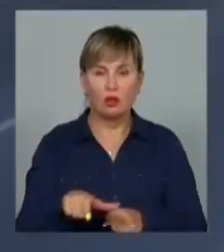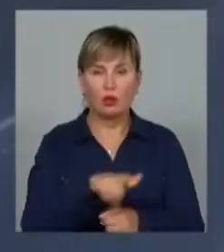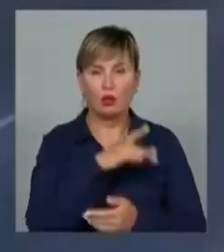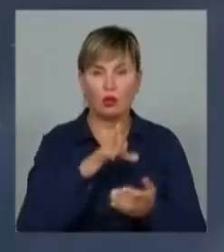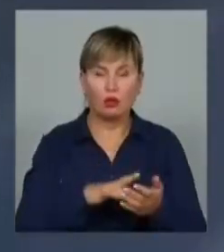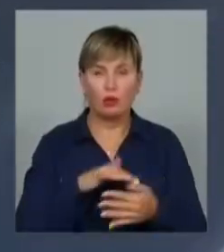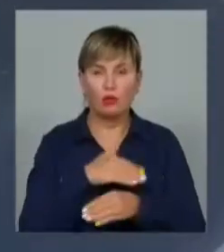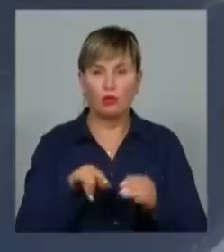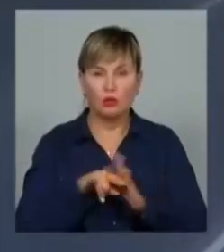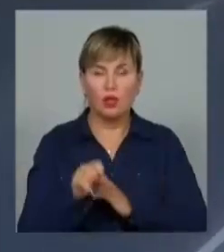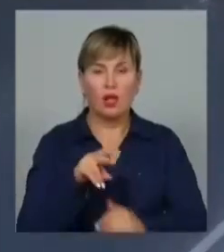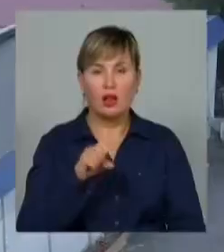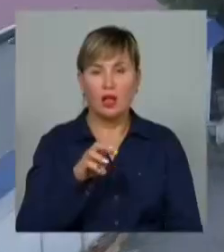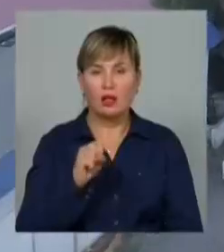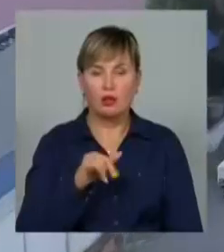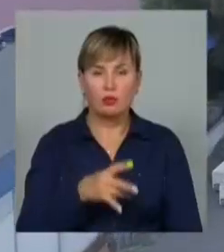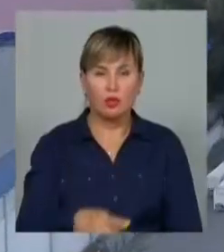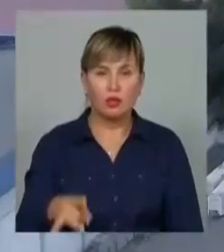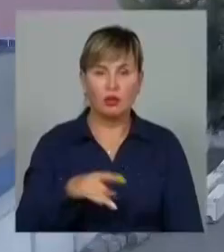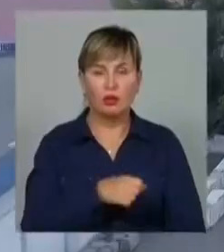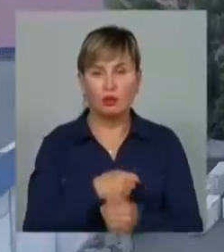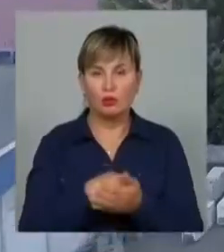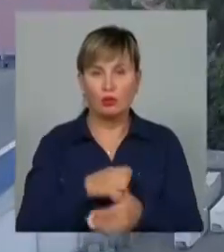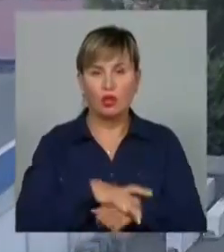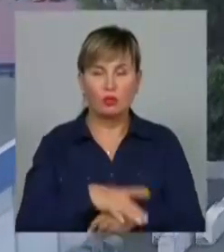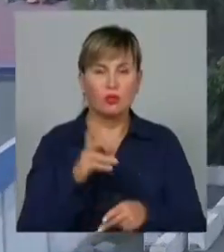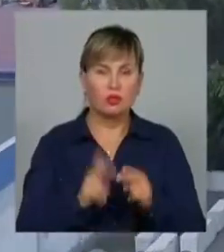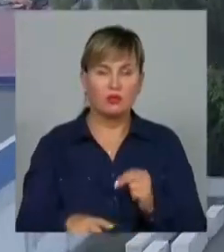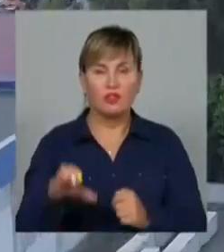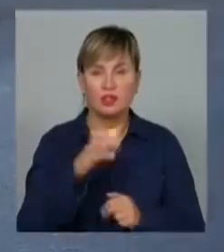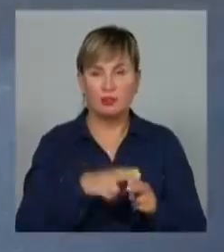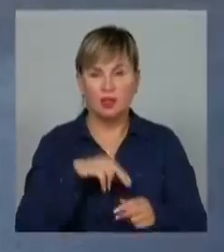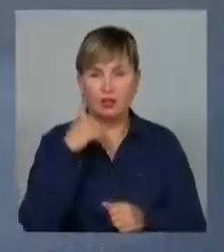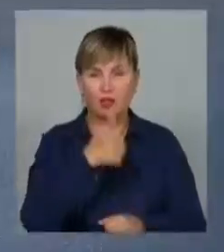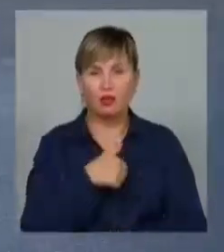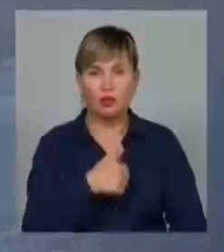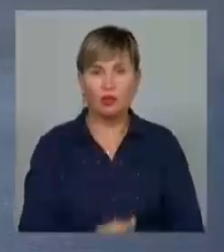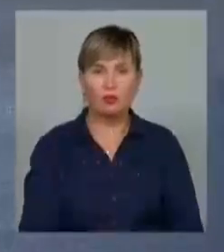пробивку улицы Алатау в Наурызбайском районе до проспекта Раимбек завершат в сентябре этого года.